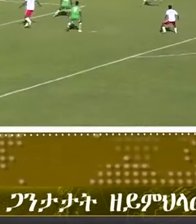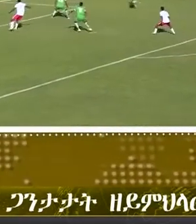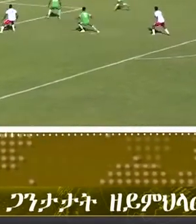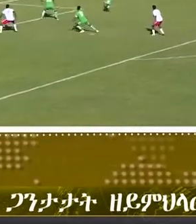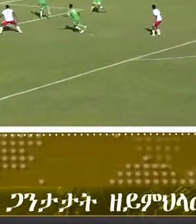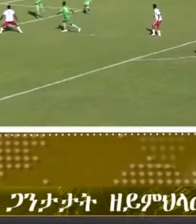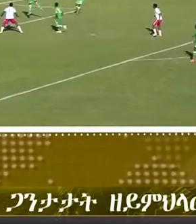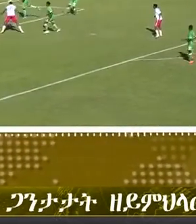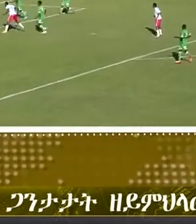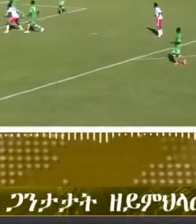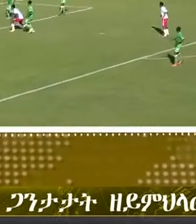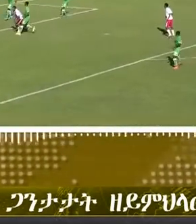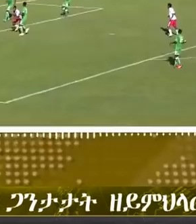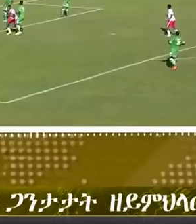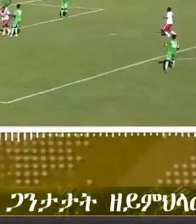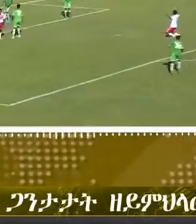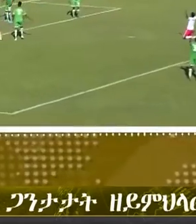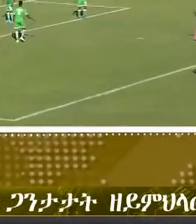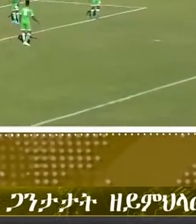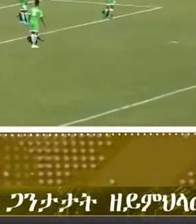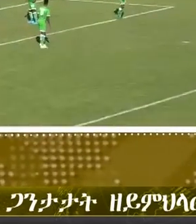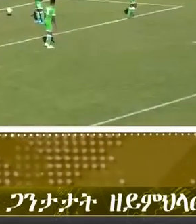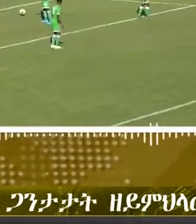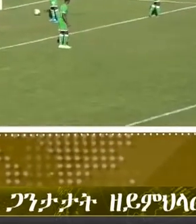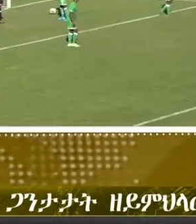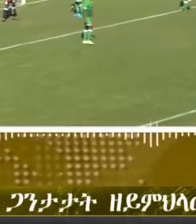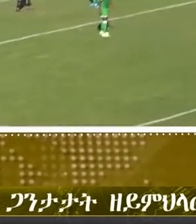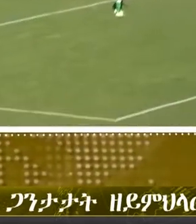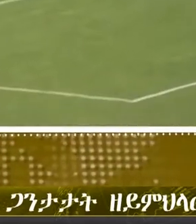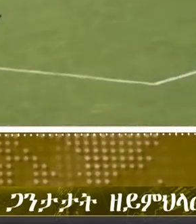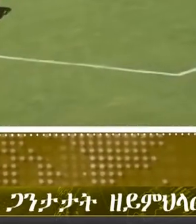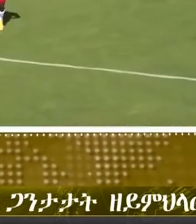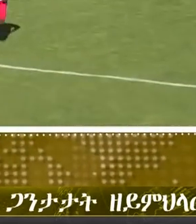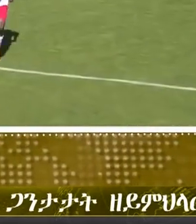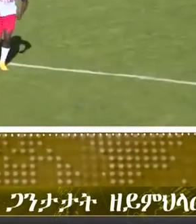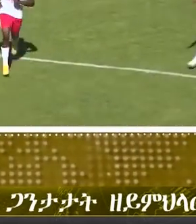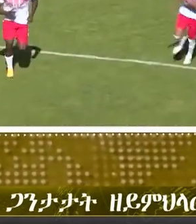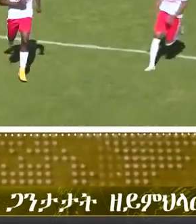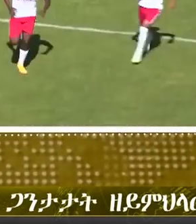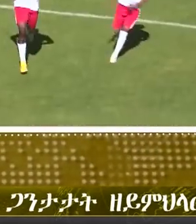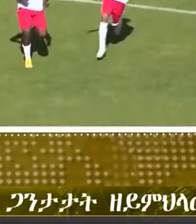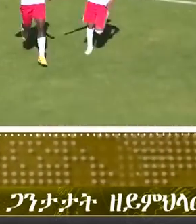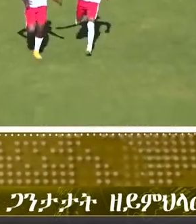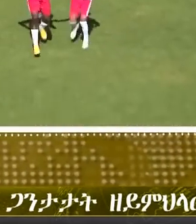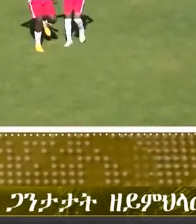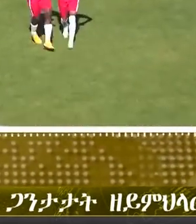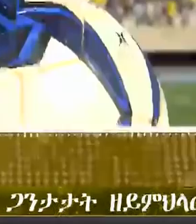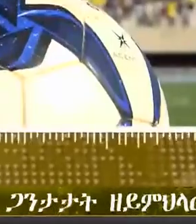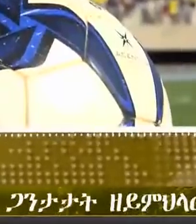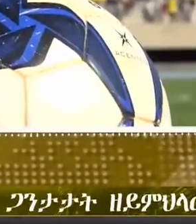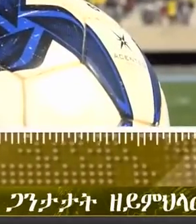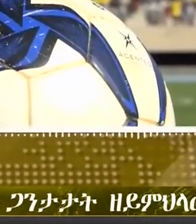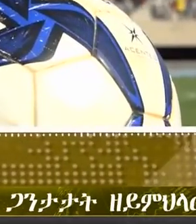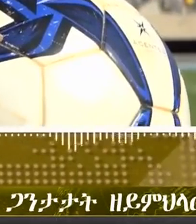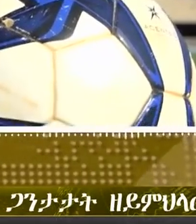کالا نکاتن به فتح و نگرانی که کاتن تلفن ماتی بنای کمپشن عصر تحدن اون نقد